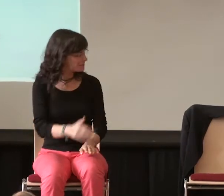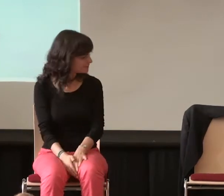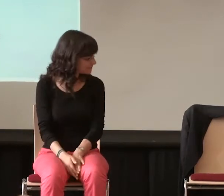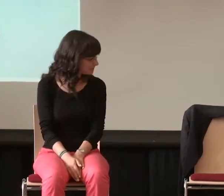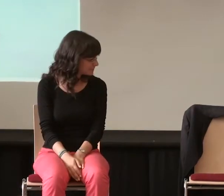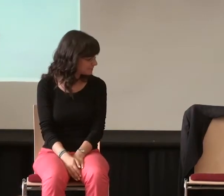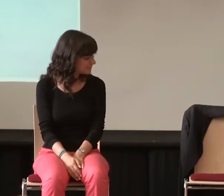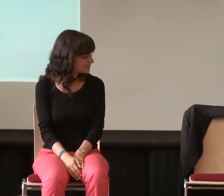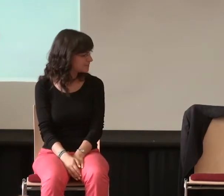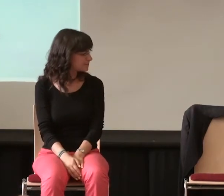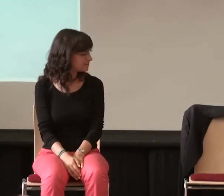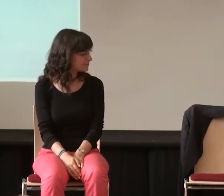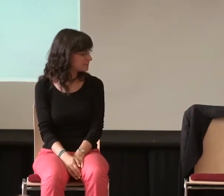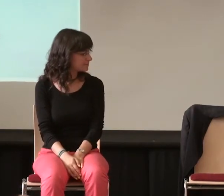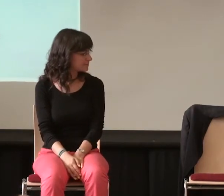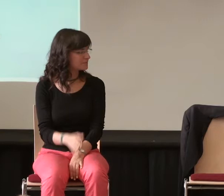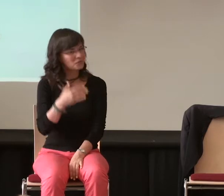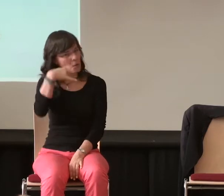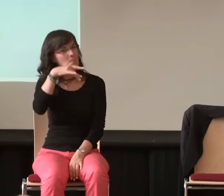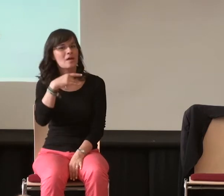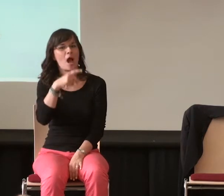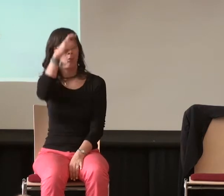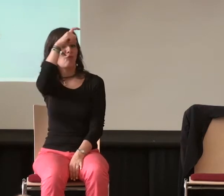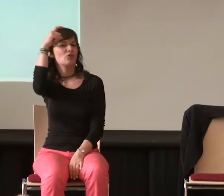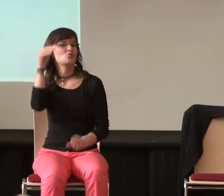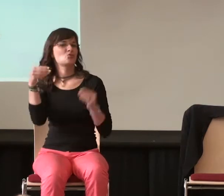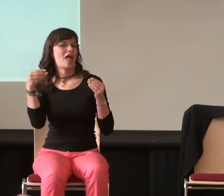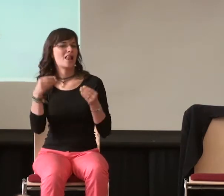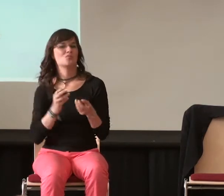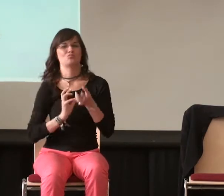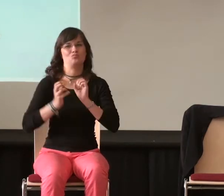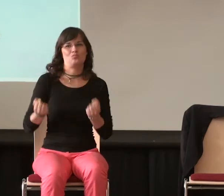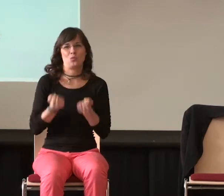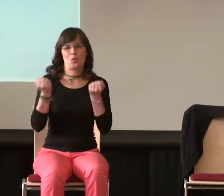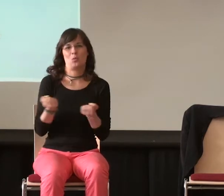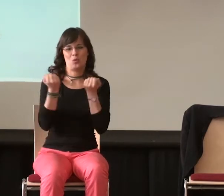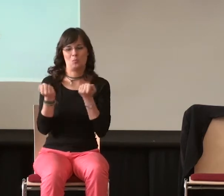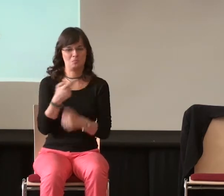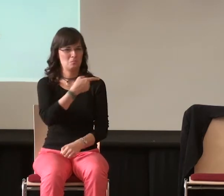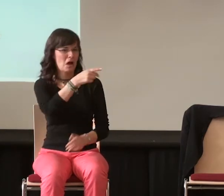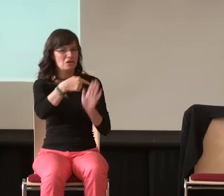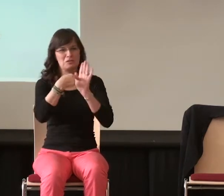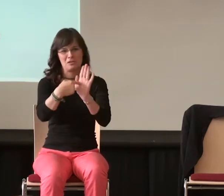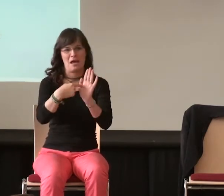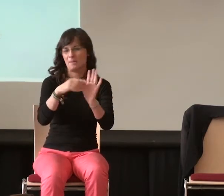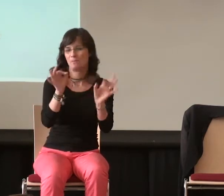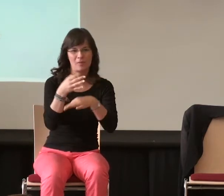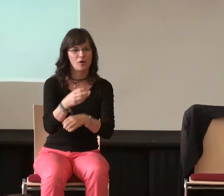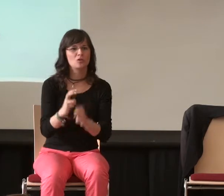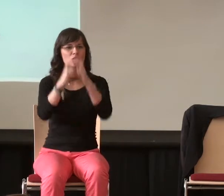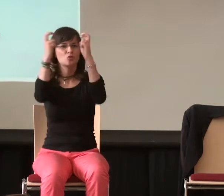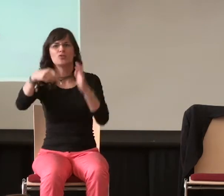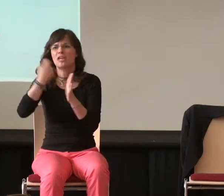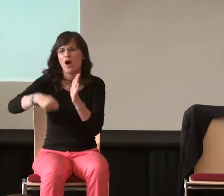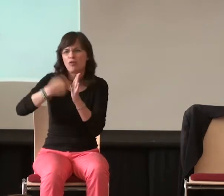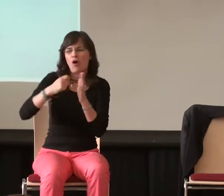wo Sie das Ganze so etwas professioneller gestalten, ich führe jetzt nicht alle vor, Sie sollen sich ja kein Studio zu Hause einrichten oder eine